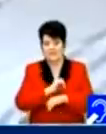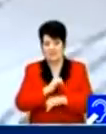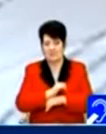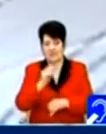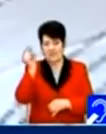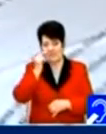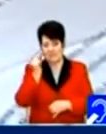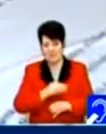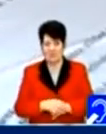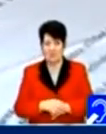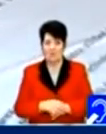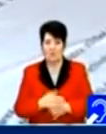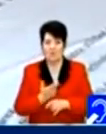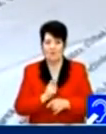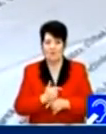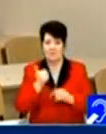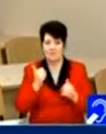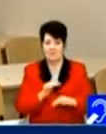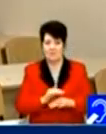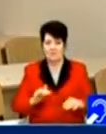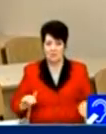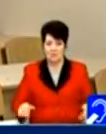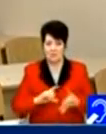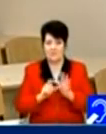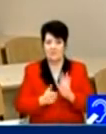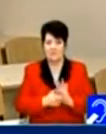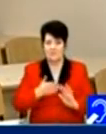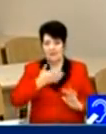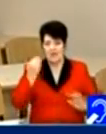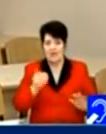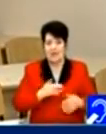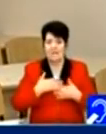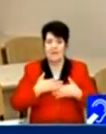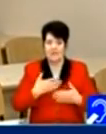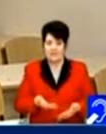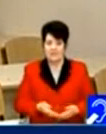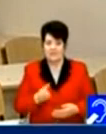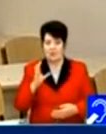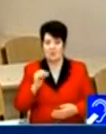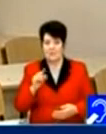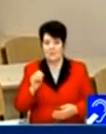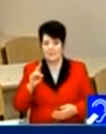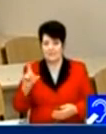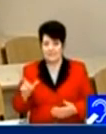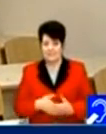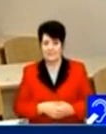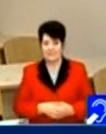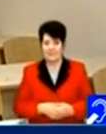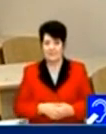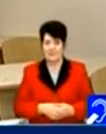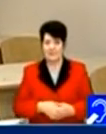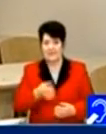un proiect foarte binevenit, mai ales pentru copiii din sate unde duc lipsă de reactivi și de substanță. Că